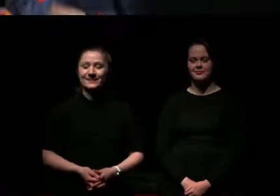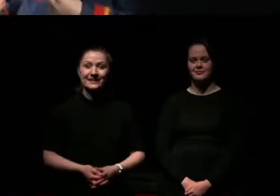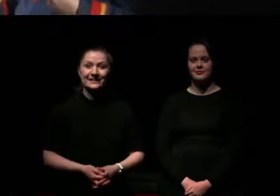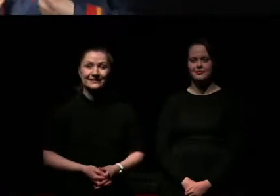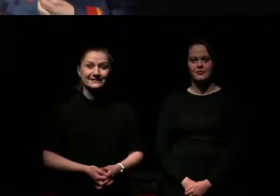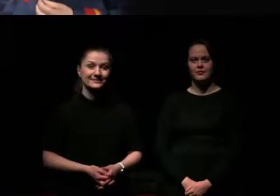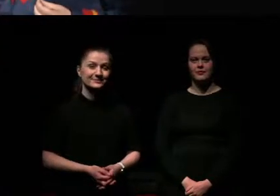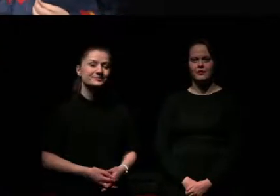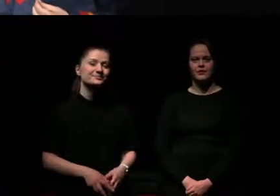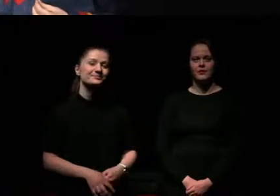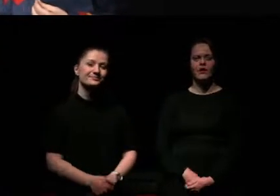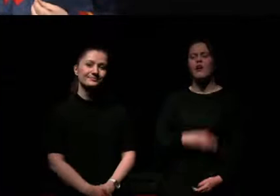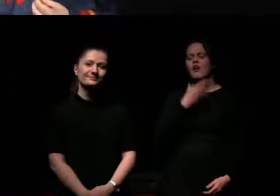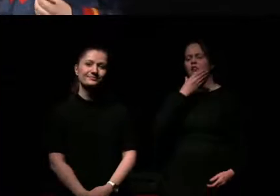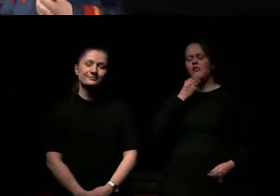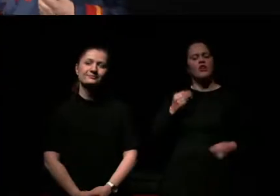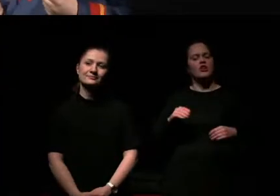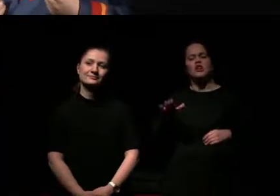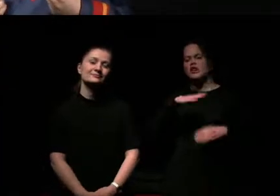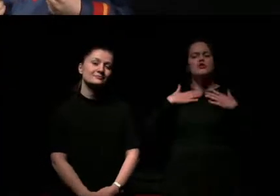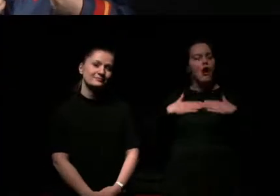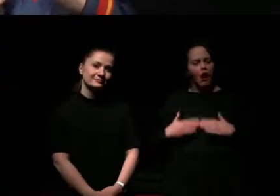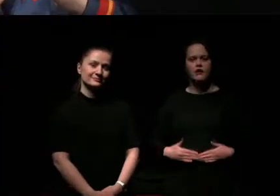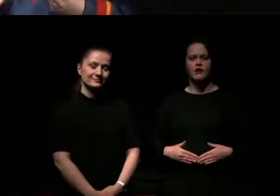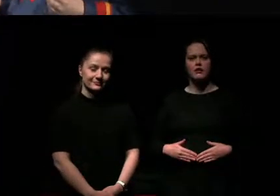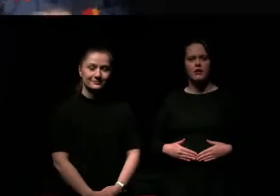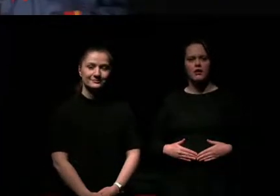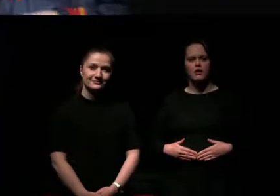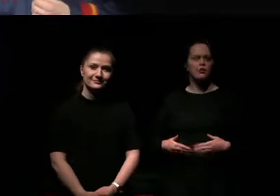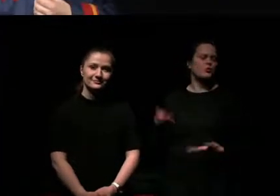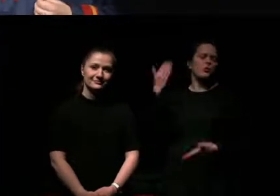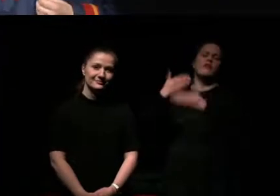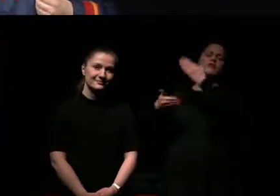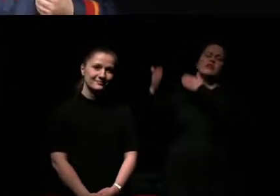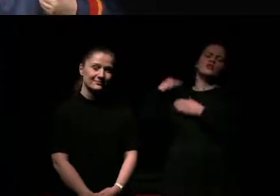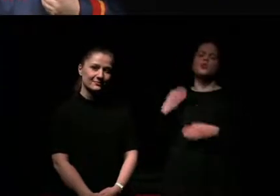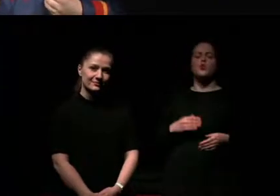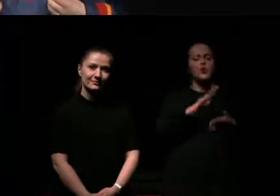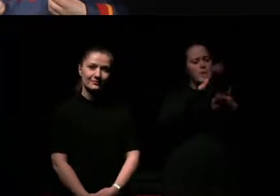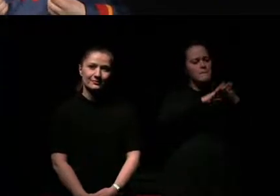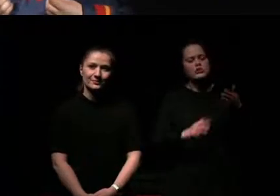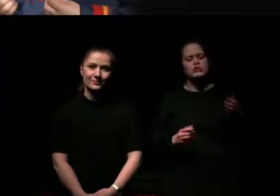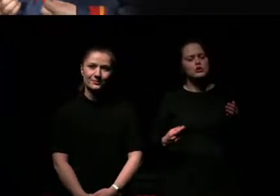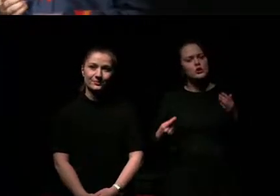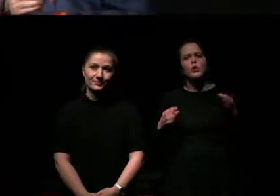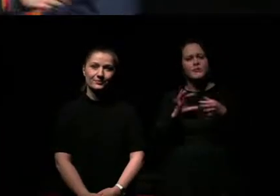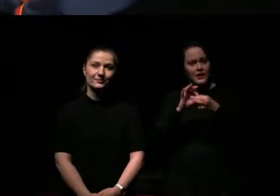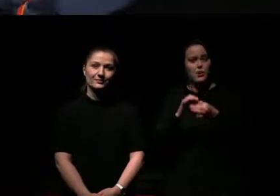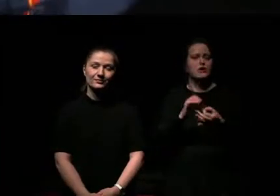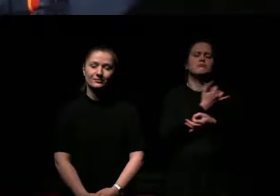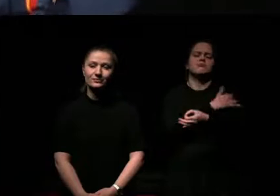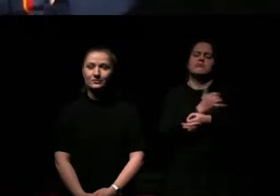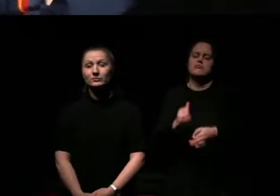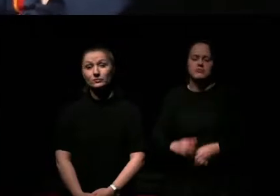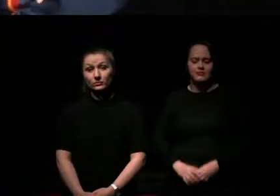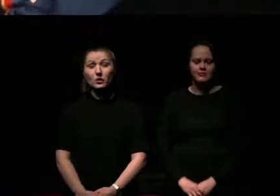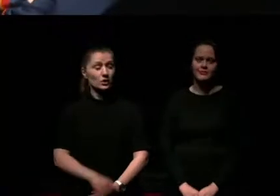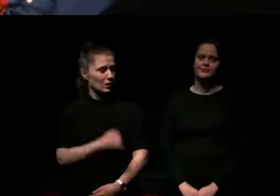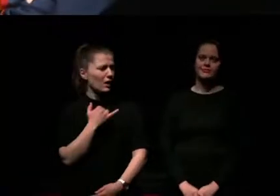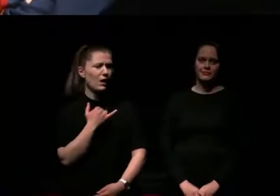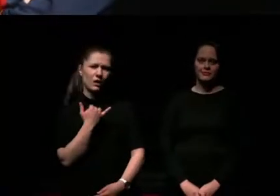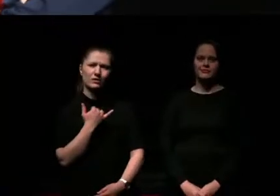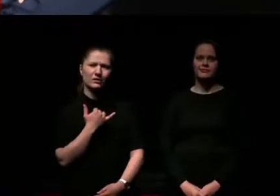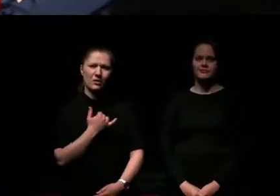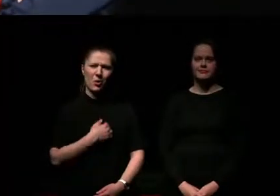Vi har en ganske vakker nasjonaldrakt, med ganske lang tradisjon, mangfoldige mønster og tilhørighet. Og ja, vi